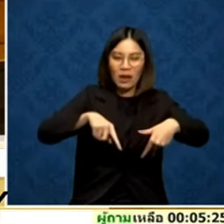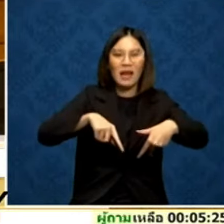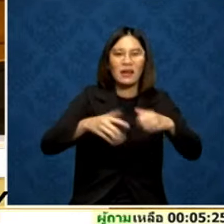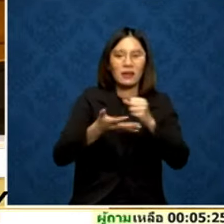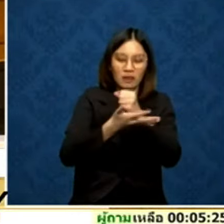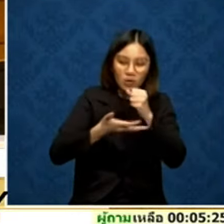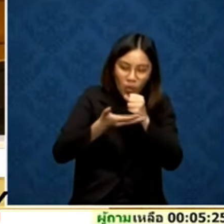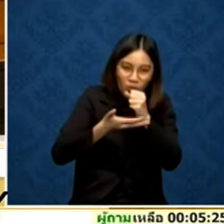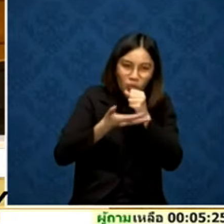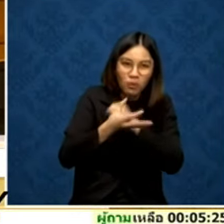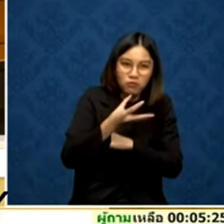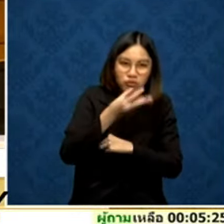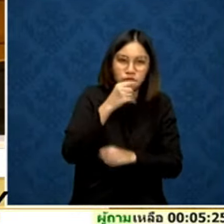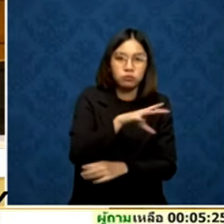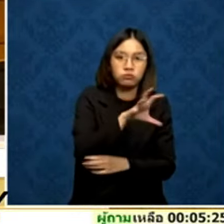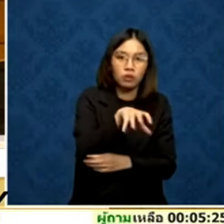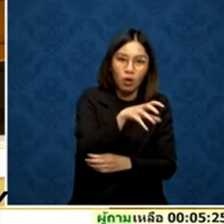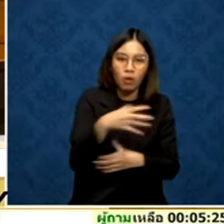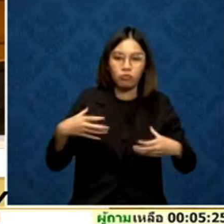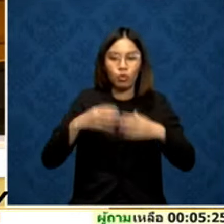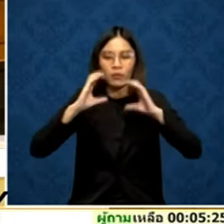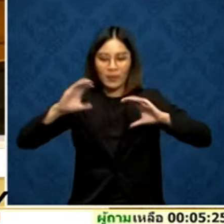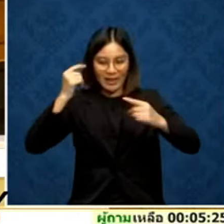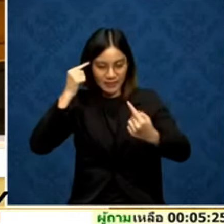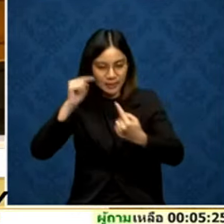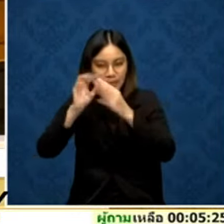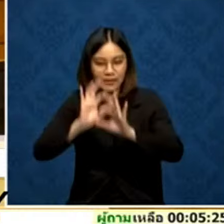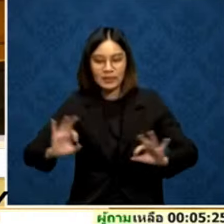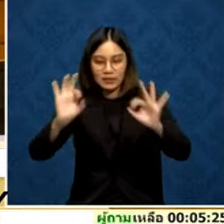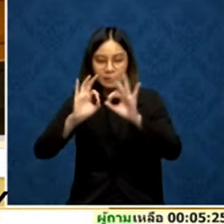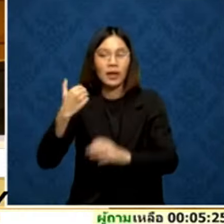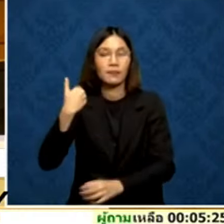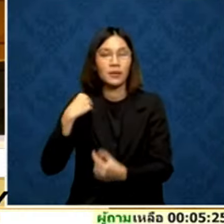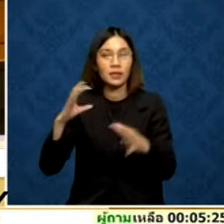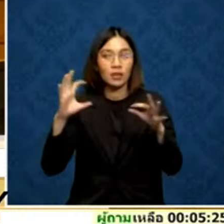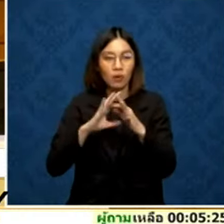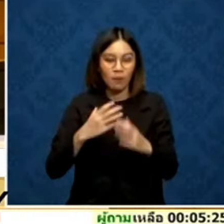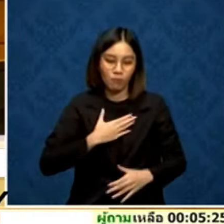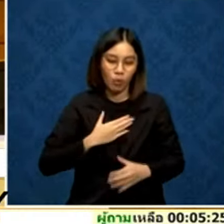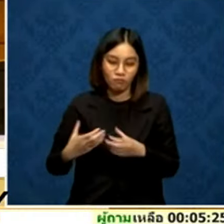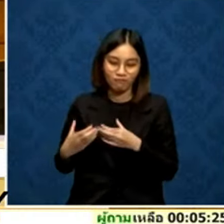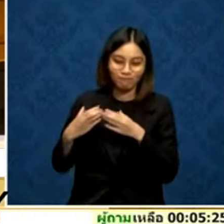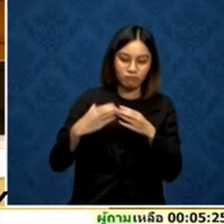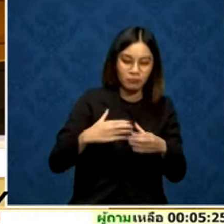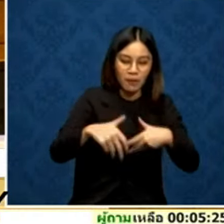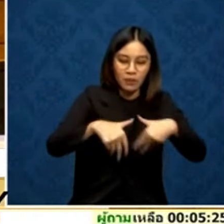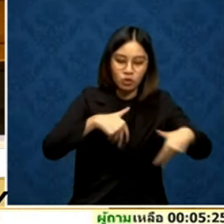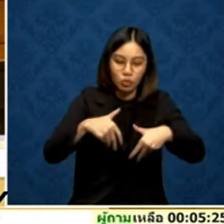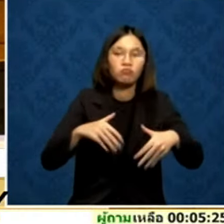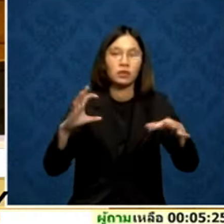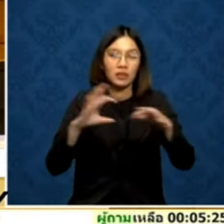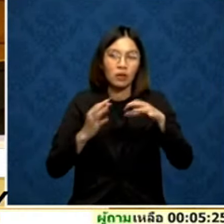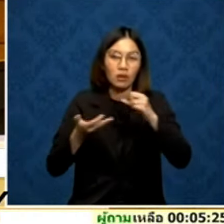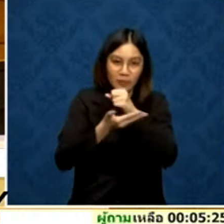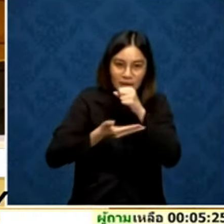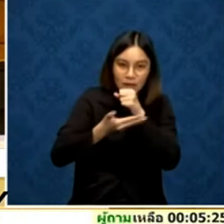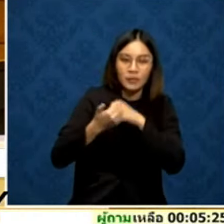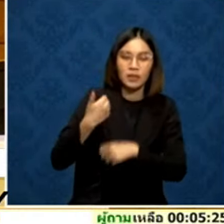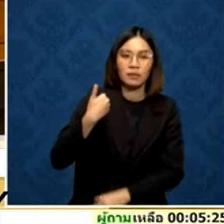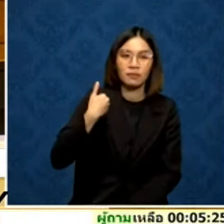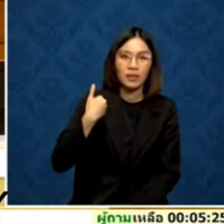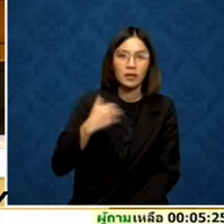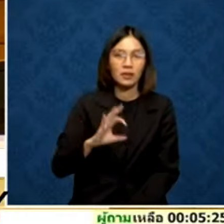พติดเนี่ยก็เป็นเรื่องที่รัฐบาลนี้ให้ความสำคัญนะครับโดยเฉพาะอย่างยิ่งการลงพื้นที่ของผมเนี่ยหลายครั้งก็เกี่ยวข้องกับเรื่องของยาเสพติดท่